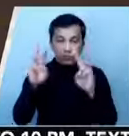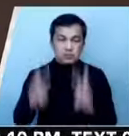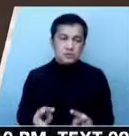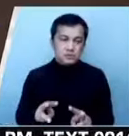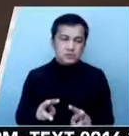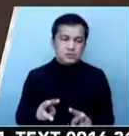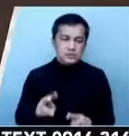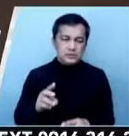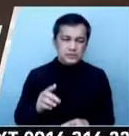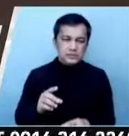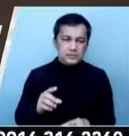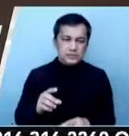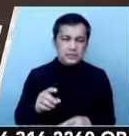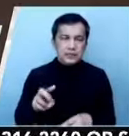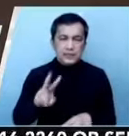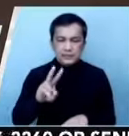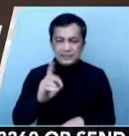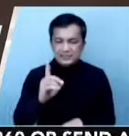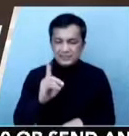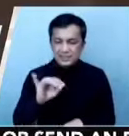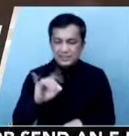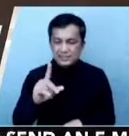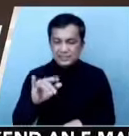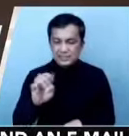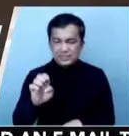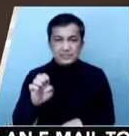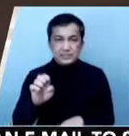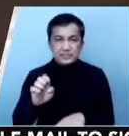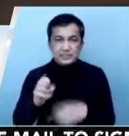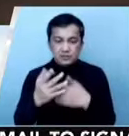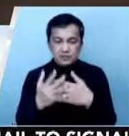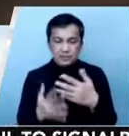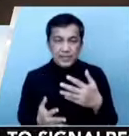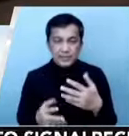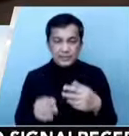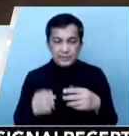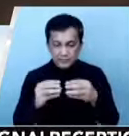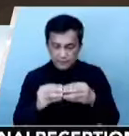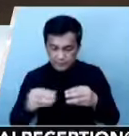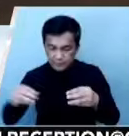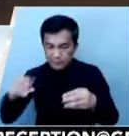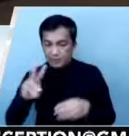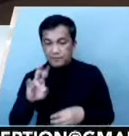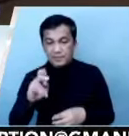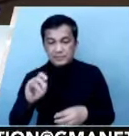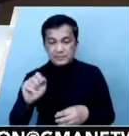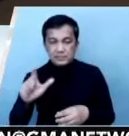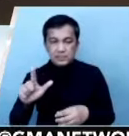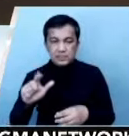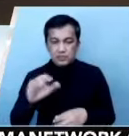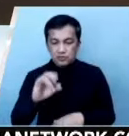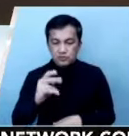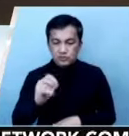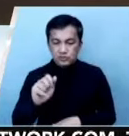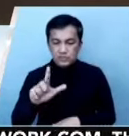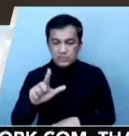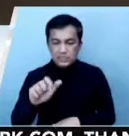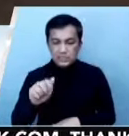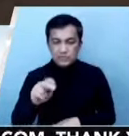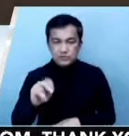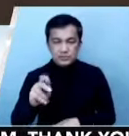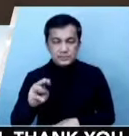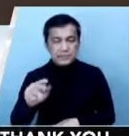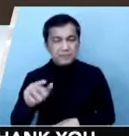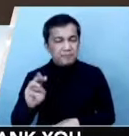yung blood vessels natin. Nagdadilate, lumuluwang. So kung may congenital aneurysm siya, congenital aneurysm